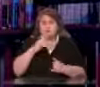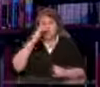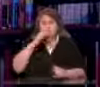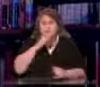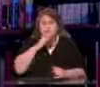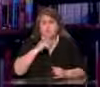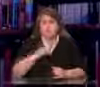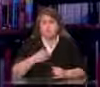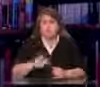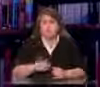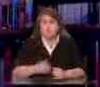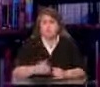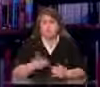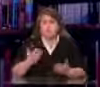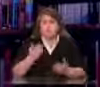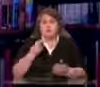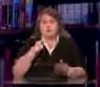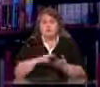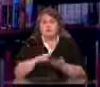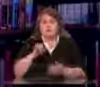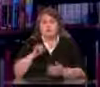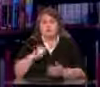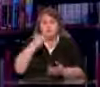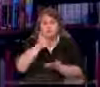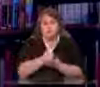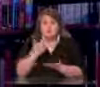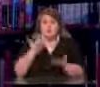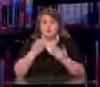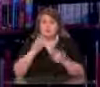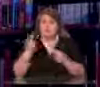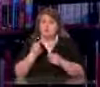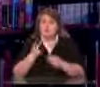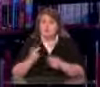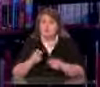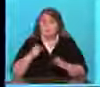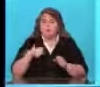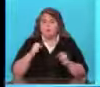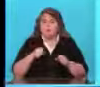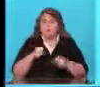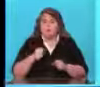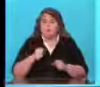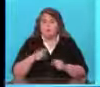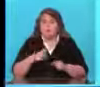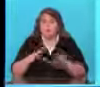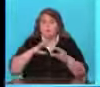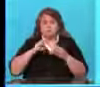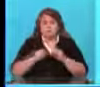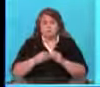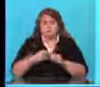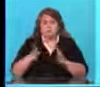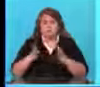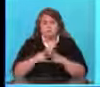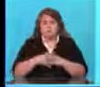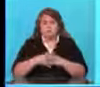родитель, какие признаки у него доминантные или рецессивные, мы можем сделать анализирующее дигибридное